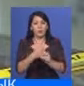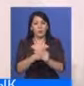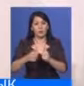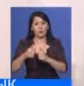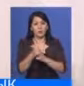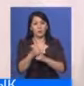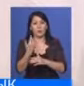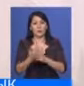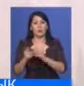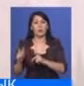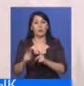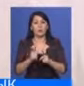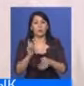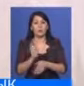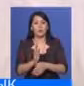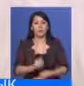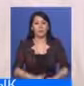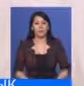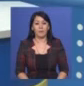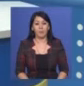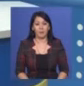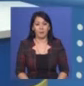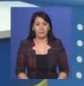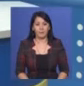ілгерілету бойынша жүйелі ұсыныстар әзірлеуді тапсырды.